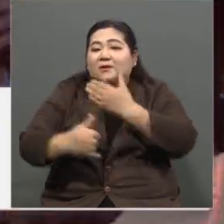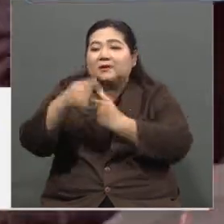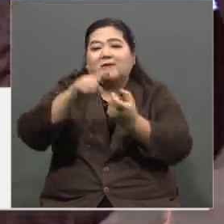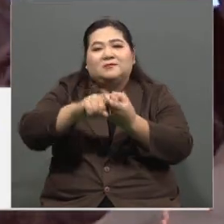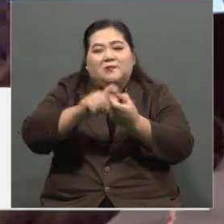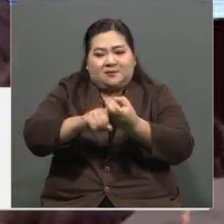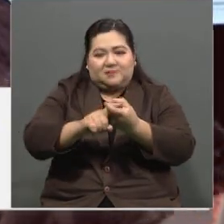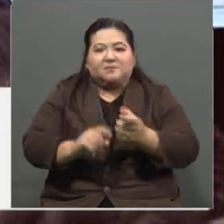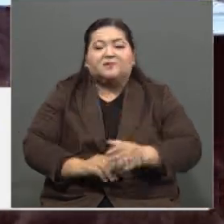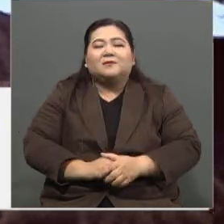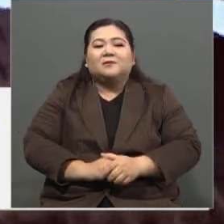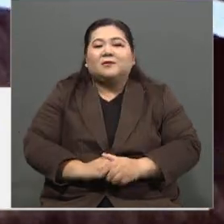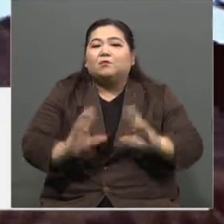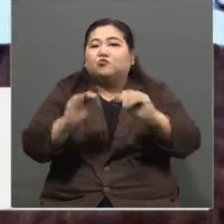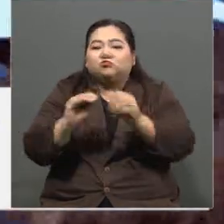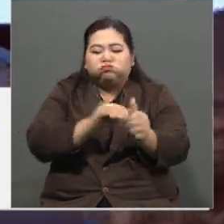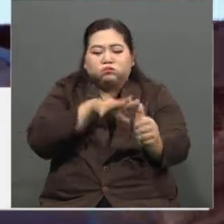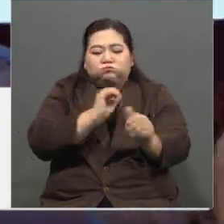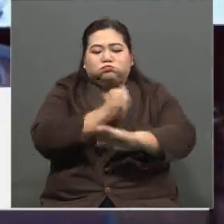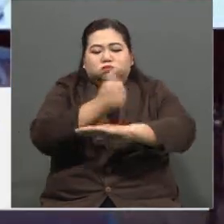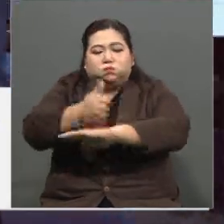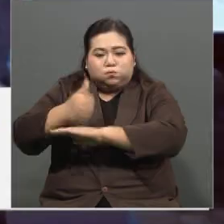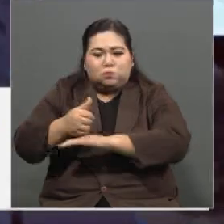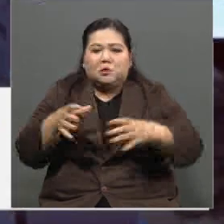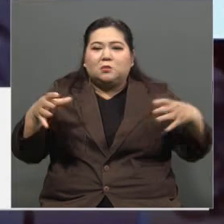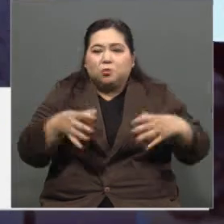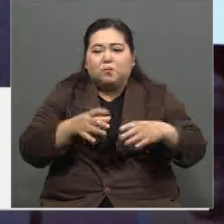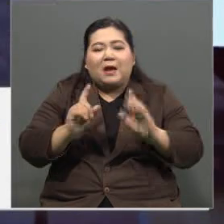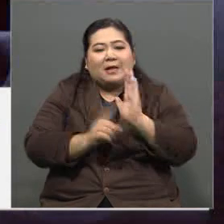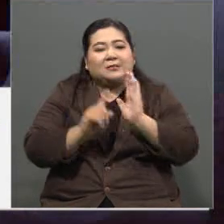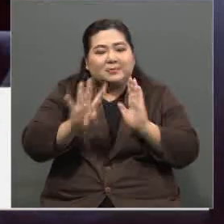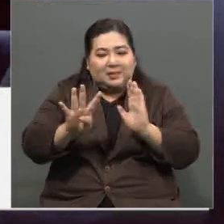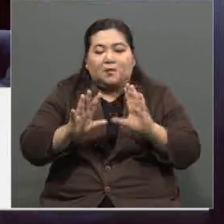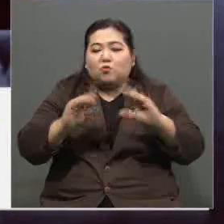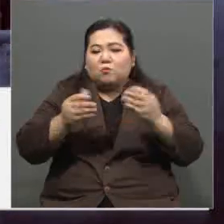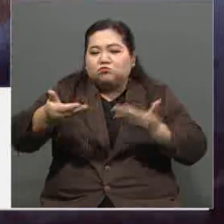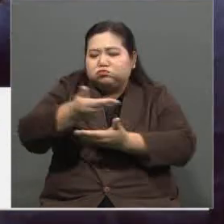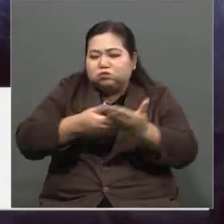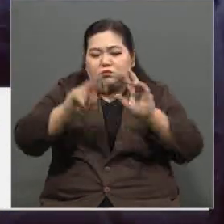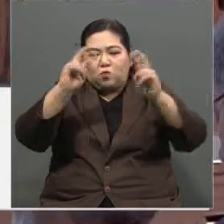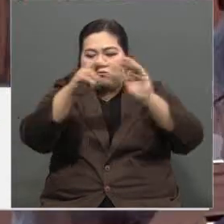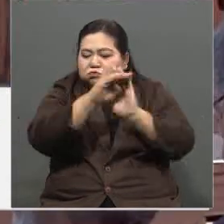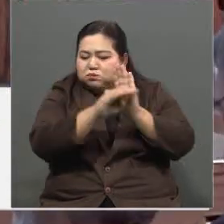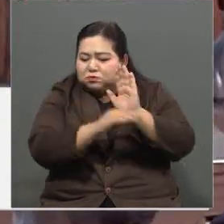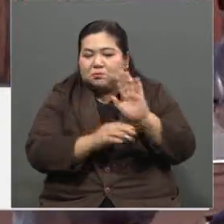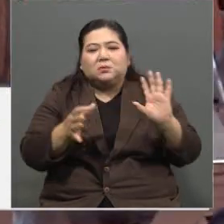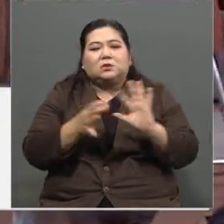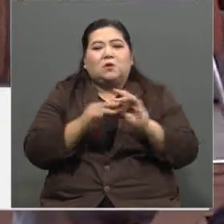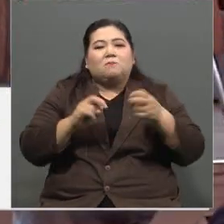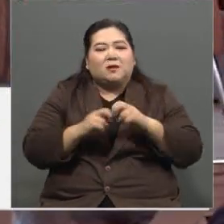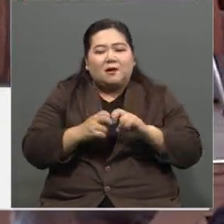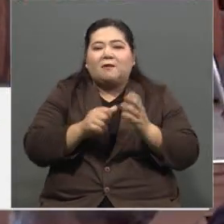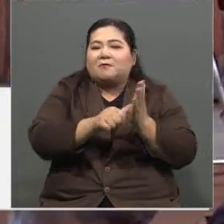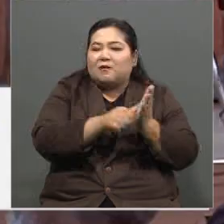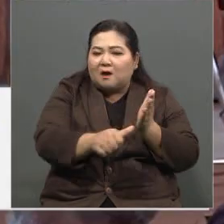ประเทศรัสเซียครับเป็นการประชุมในกรอบbrix Plusครั้งที่ 4มีหัวข้อหารือถึงแนวทางแก้ไขปัญหาความท้าทายใน